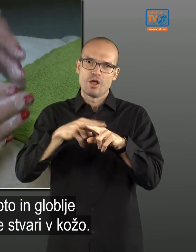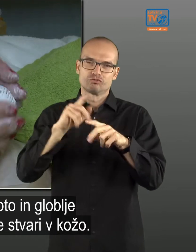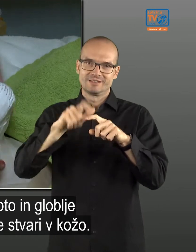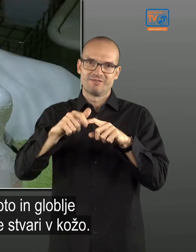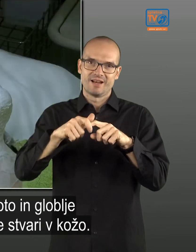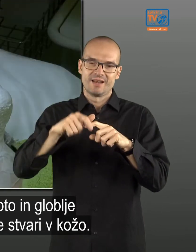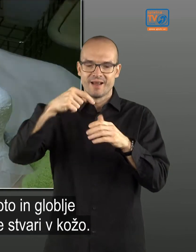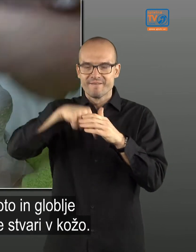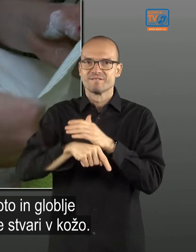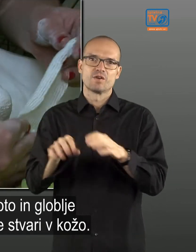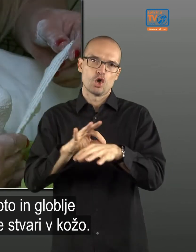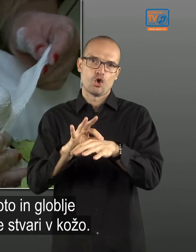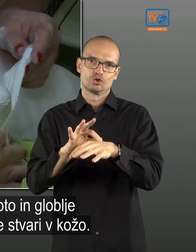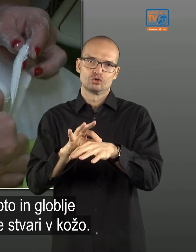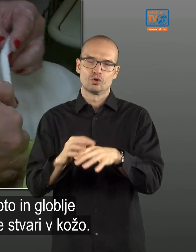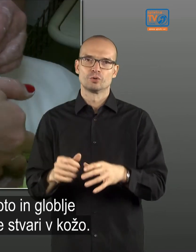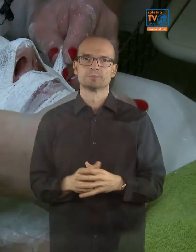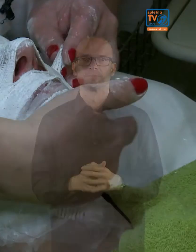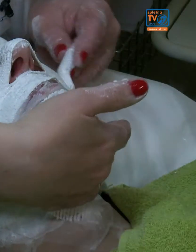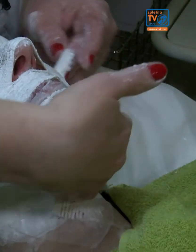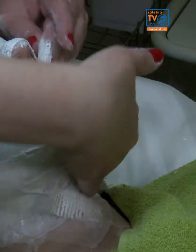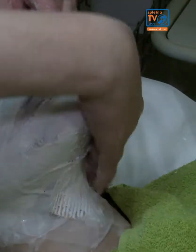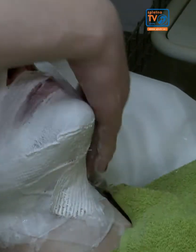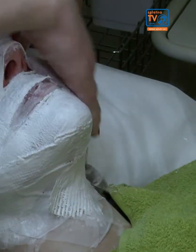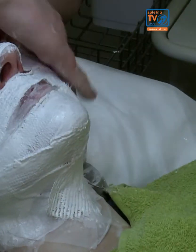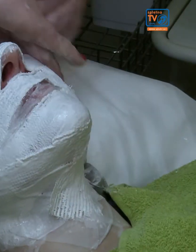stvari v kožo.